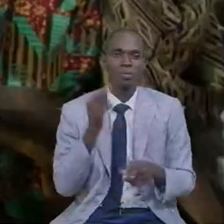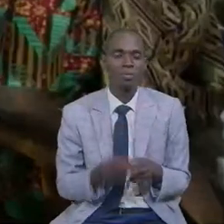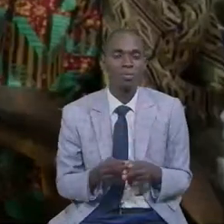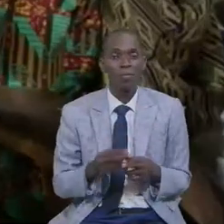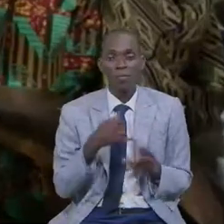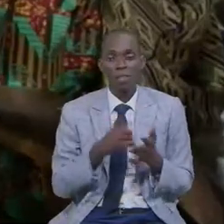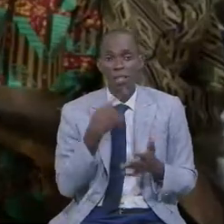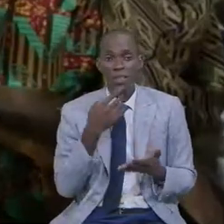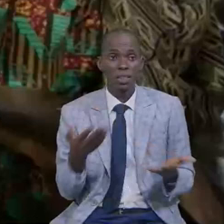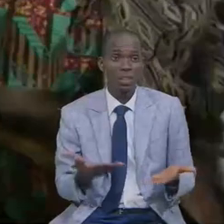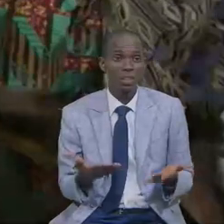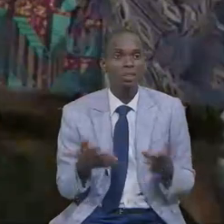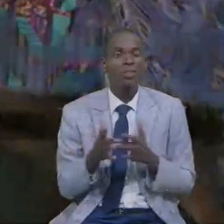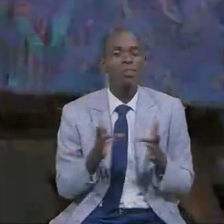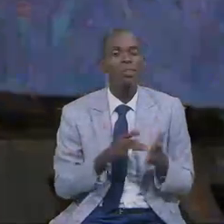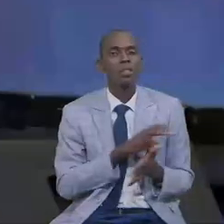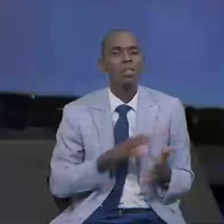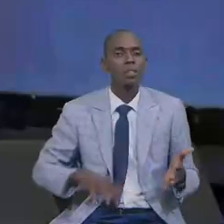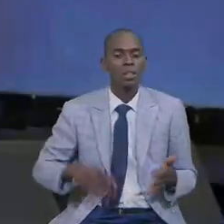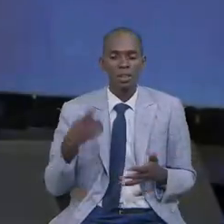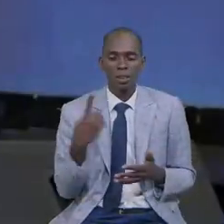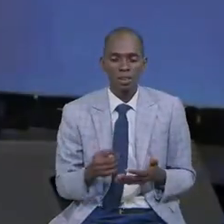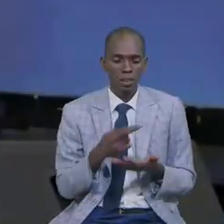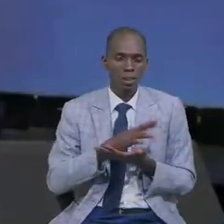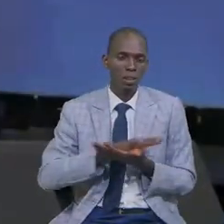Il dit Jésus-Christ, le juste,